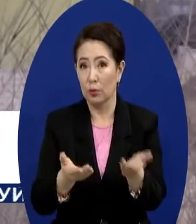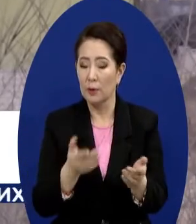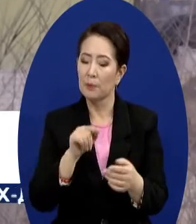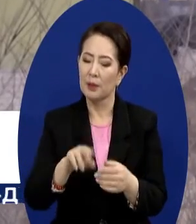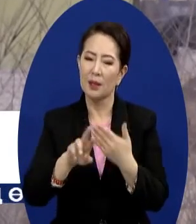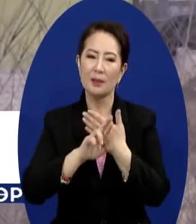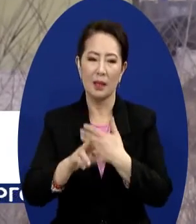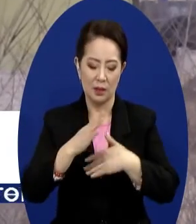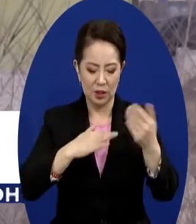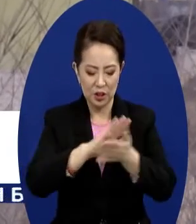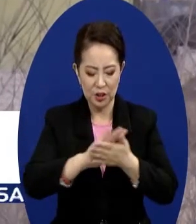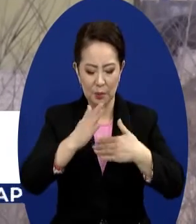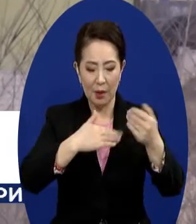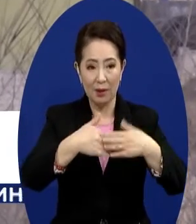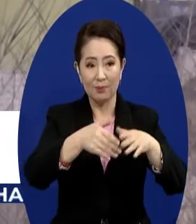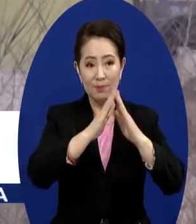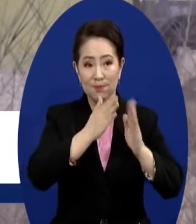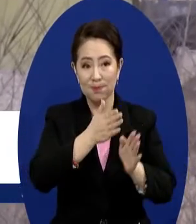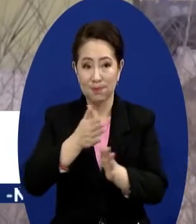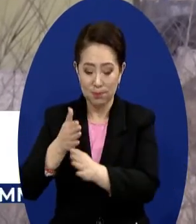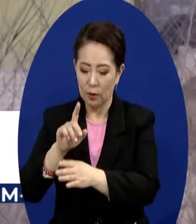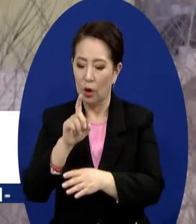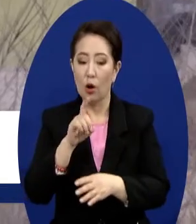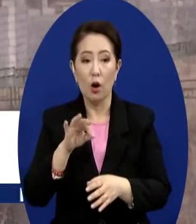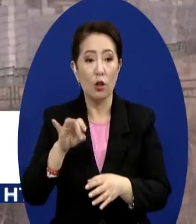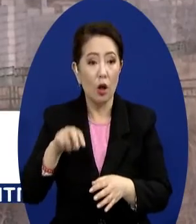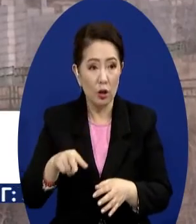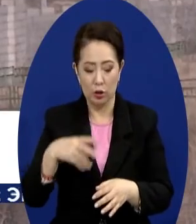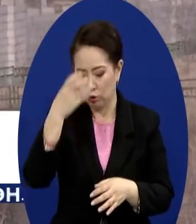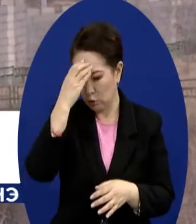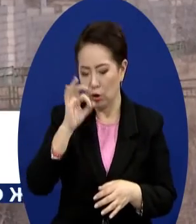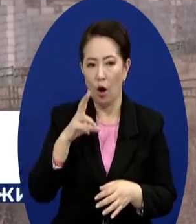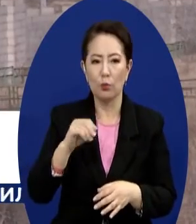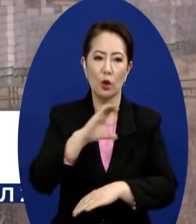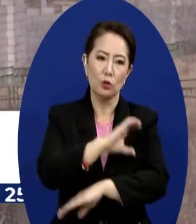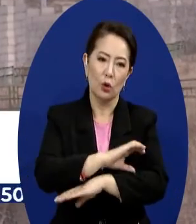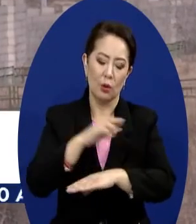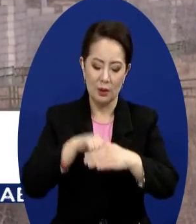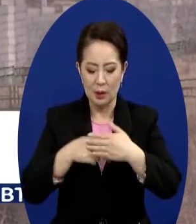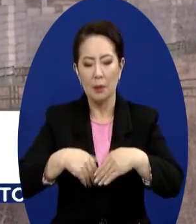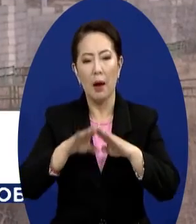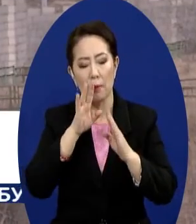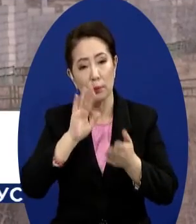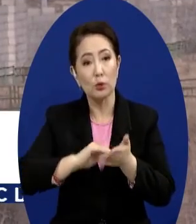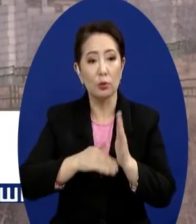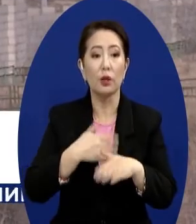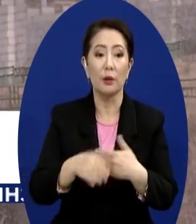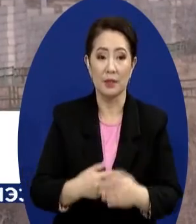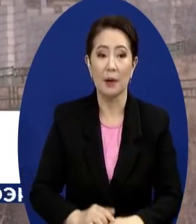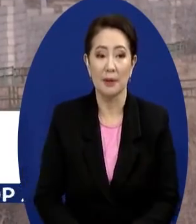Тиймээс цаашид баригдах орон сууцны хороолол хотхонд заавал төрийн өмчийн сургууль цэцэрлэг байгуулахаар төлөвлөж байгаа юм байна.